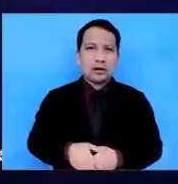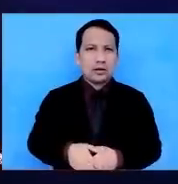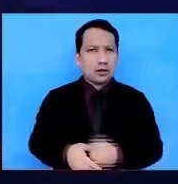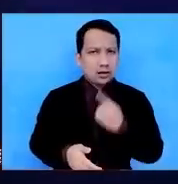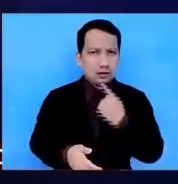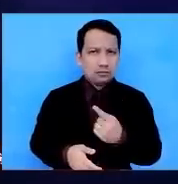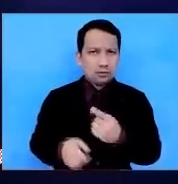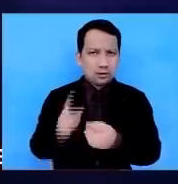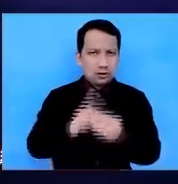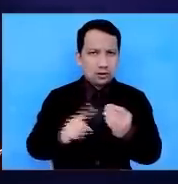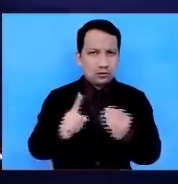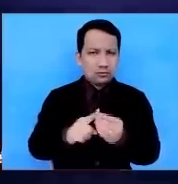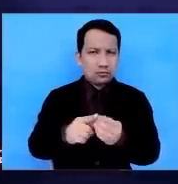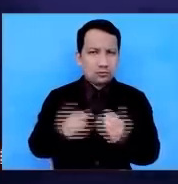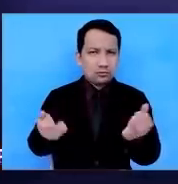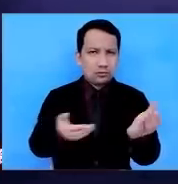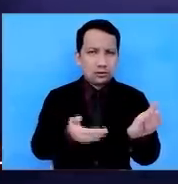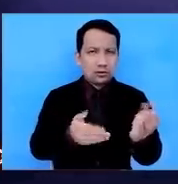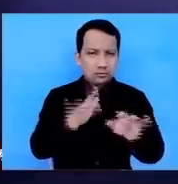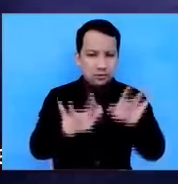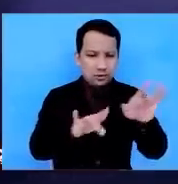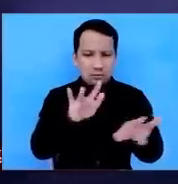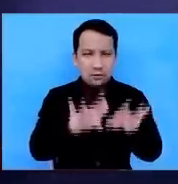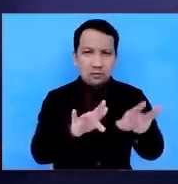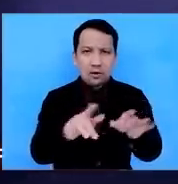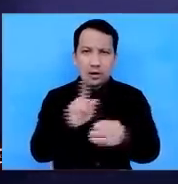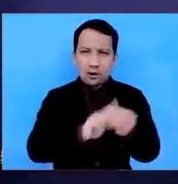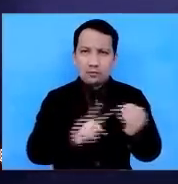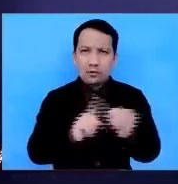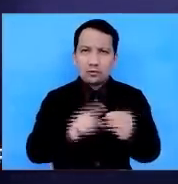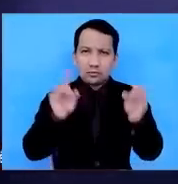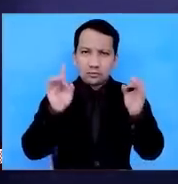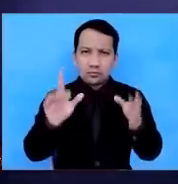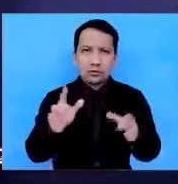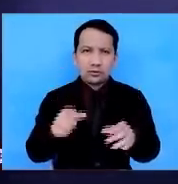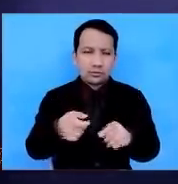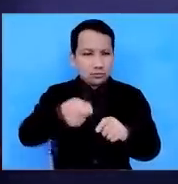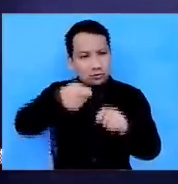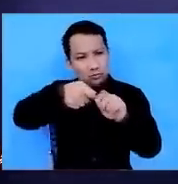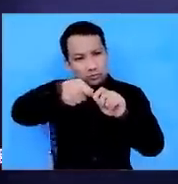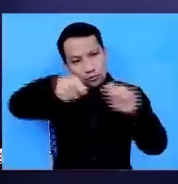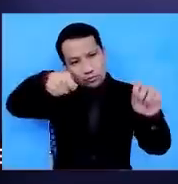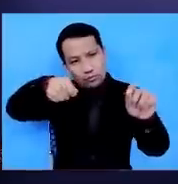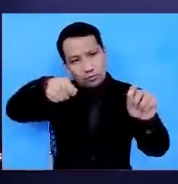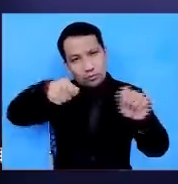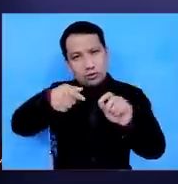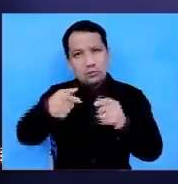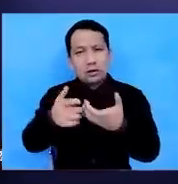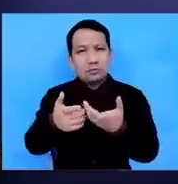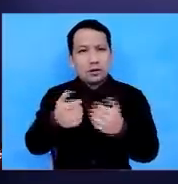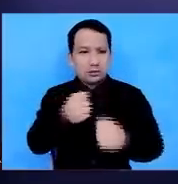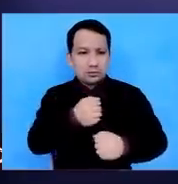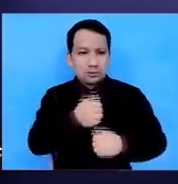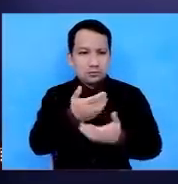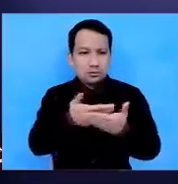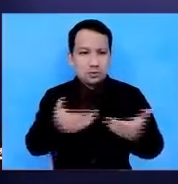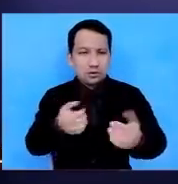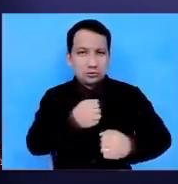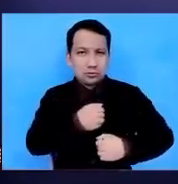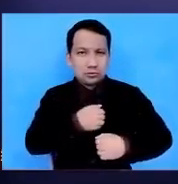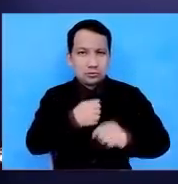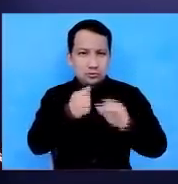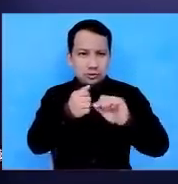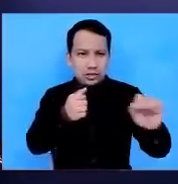ang pagbuntot, panghaharas at mapanganib na panunutok ng military-grade laser. Illegal din daw